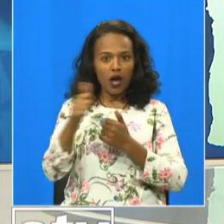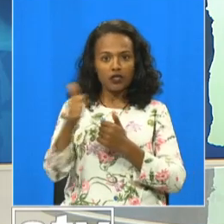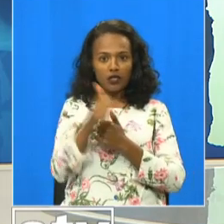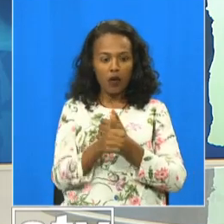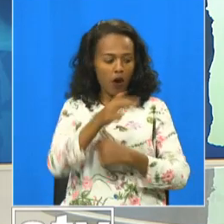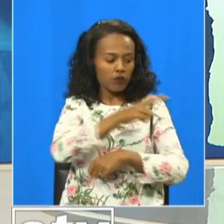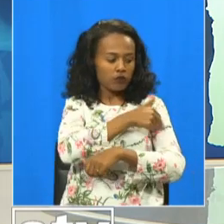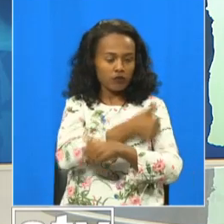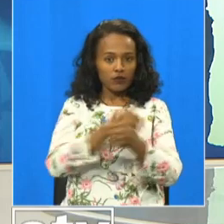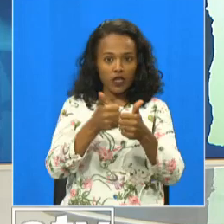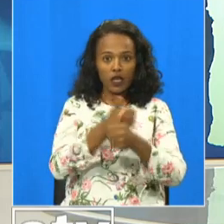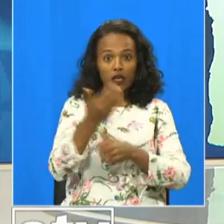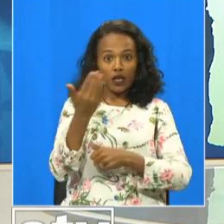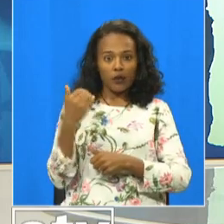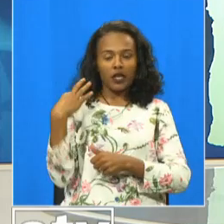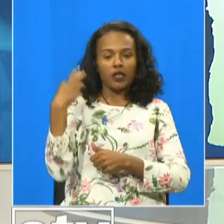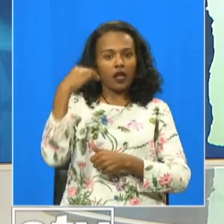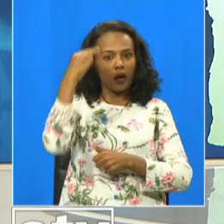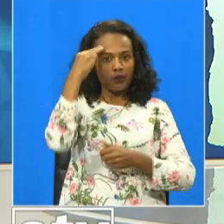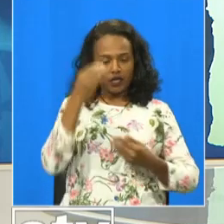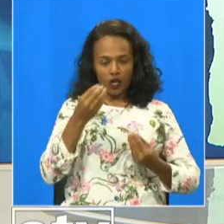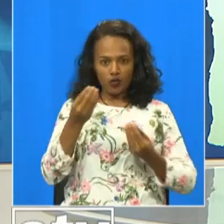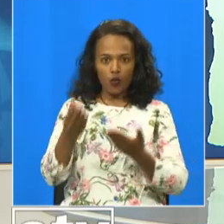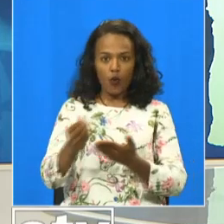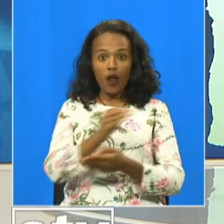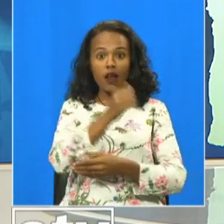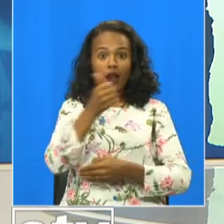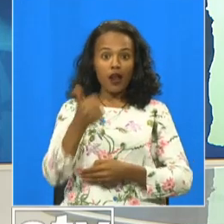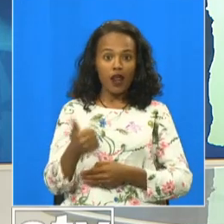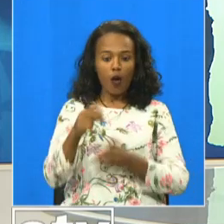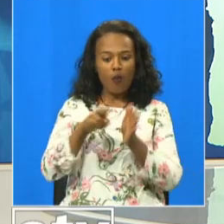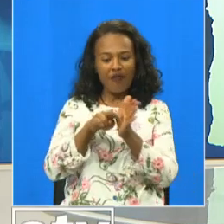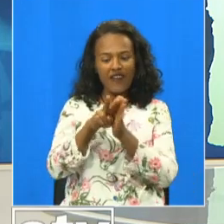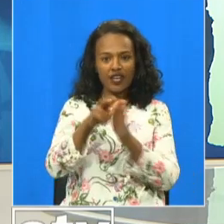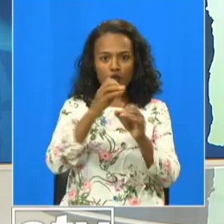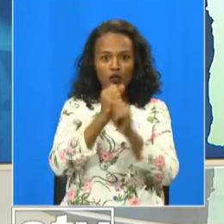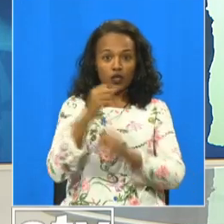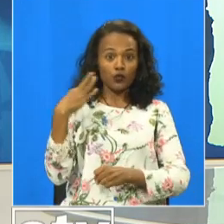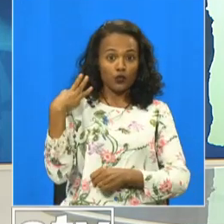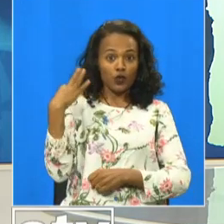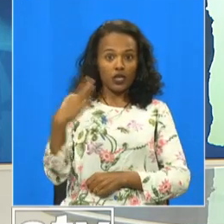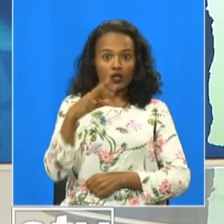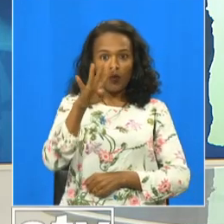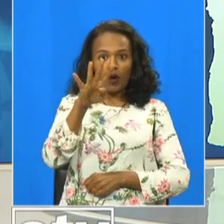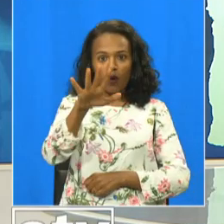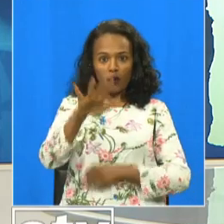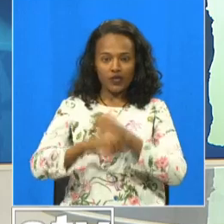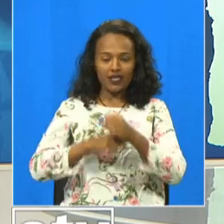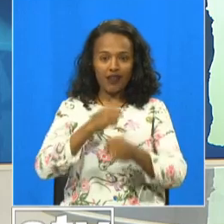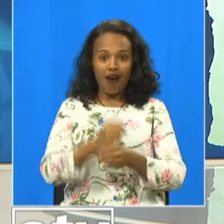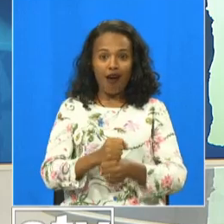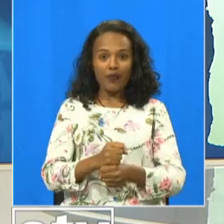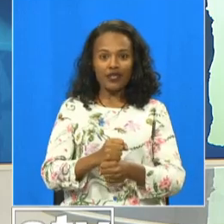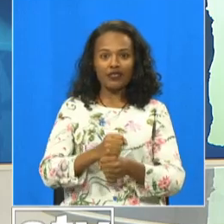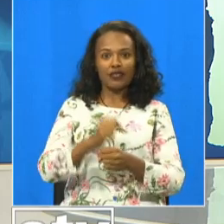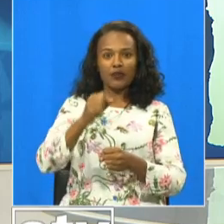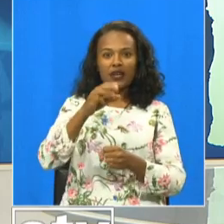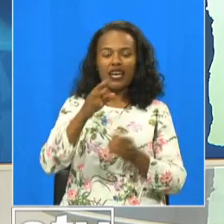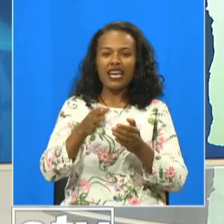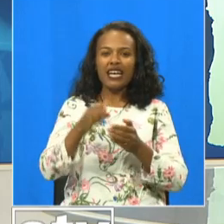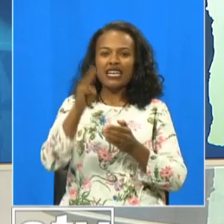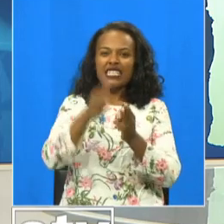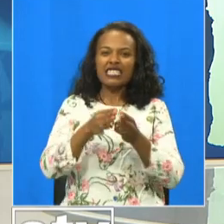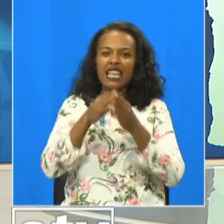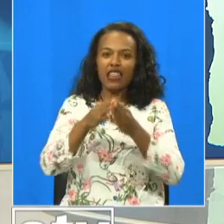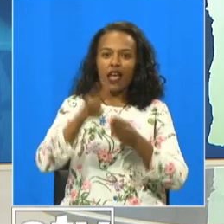ላይ የነበረ መሆኑን የጤና ሚኒስቴር አስታውቋል። ሌላኛዋ በቫይረሱ የተያዘችው ግለሰብ የ45 ዓመት ዕድሜ ያላት በስልጤ ዞን